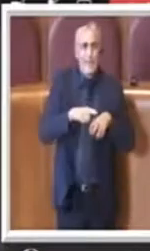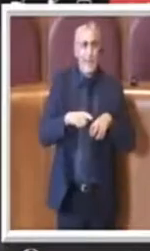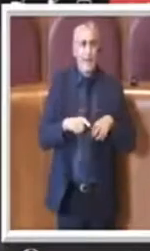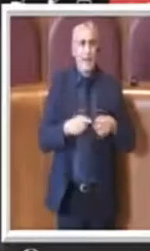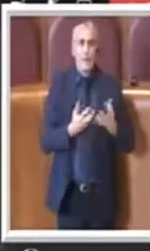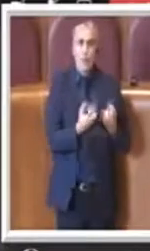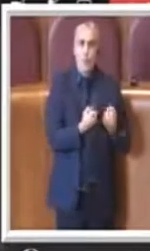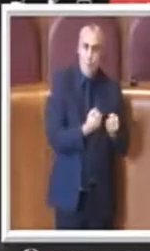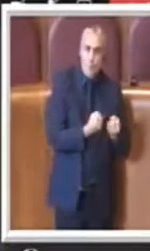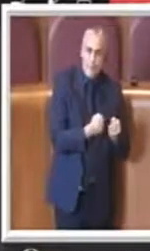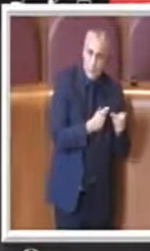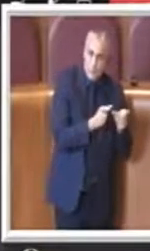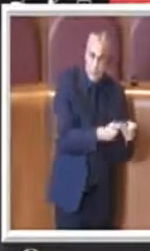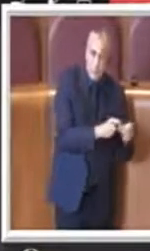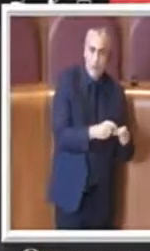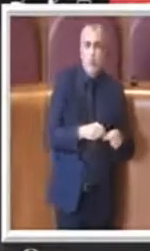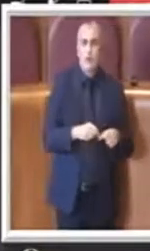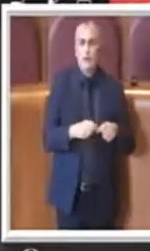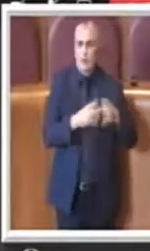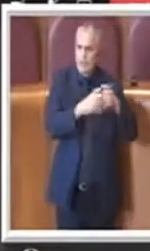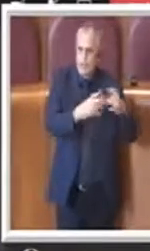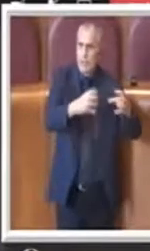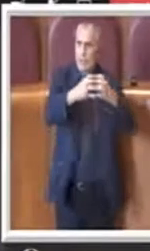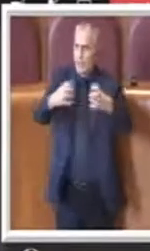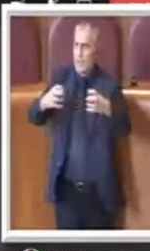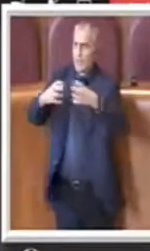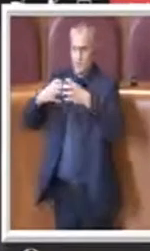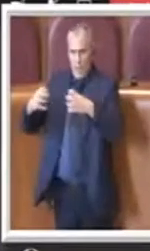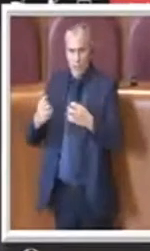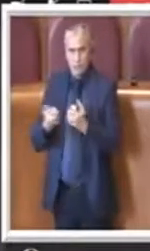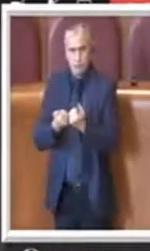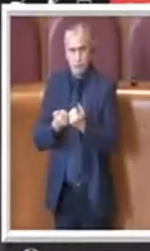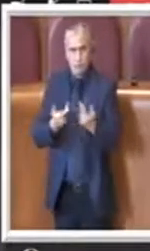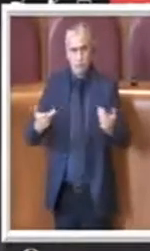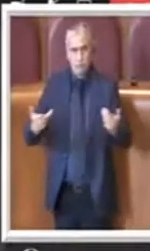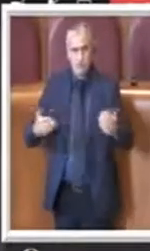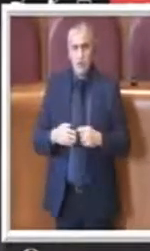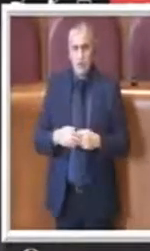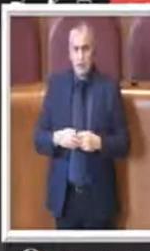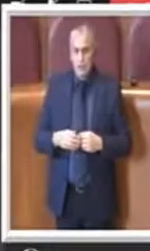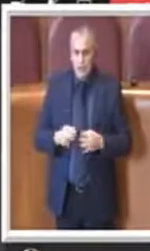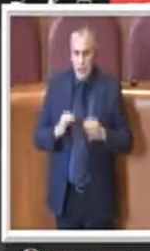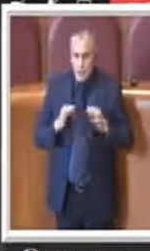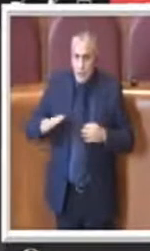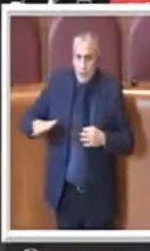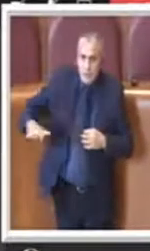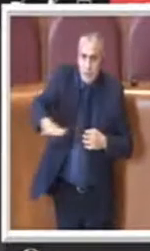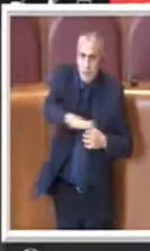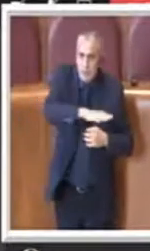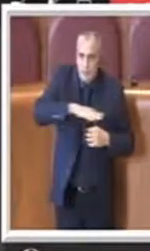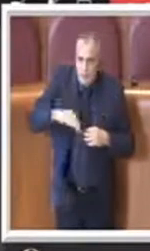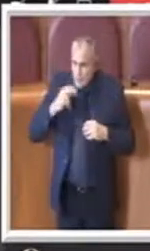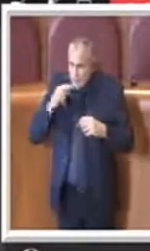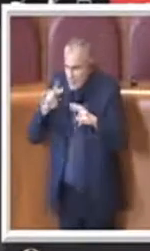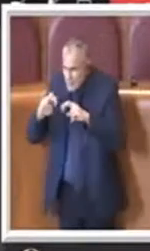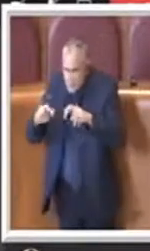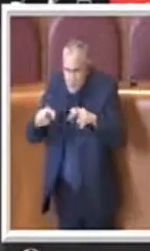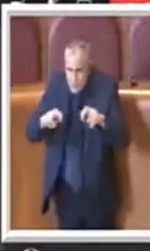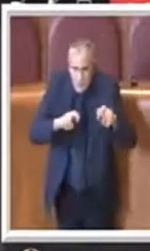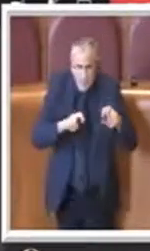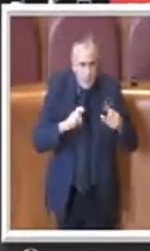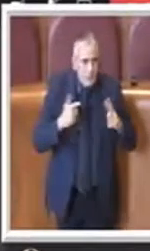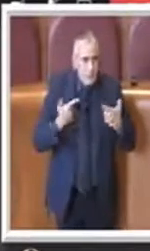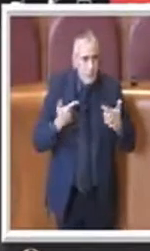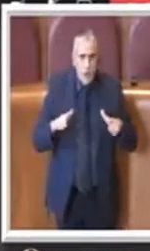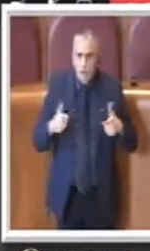stiamo parlando di decine di impianti dall'analisi sul che abbiamo fatto noi in questi anni non abbiamo tutte